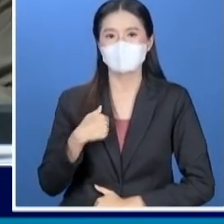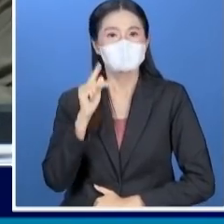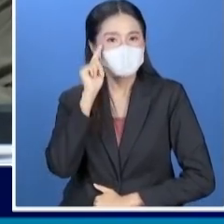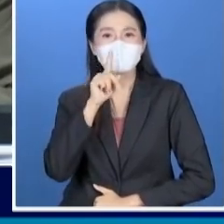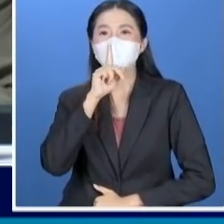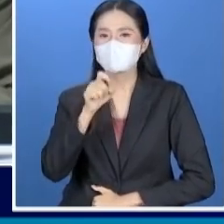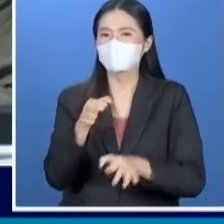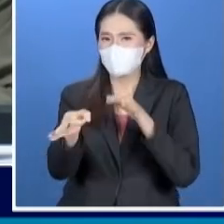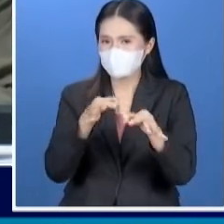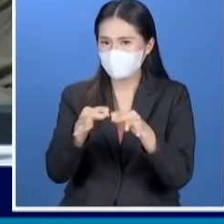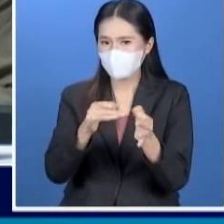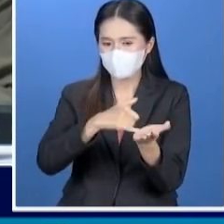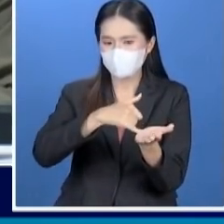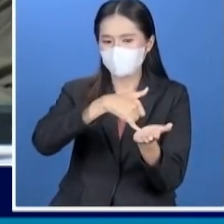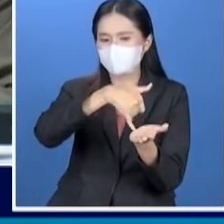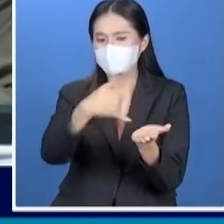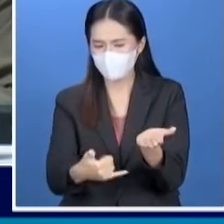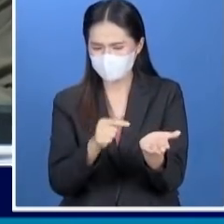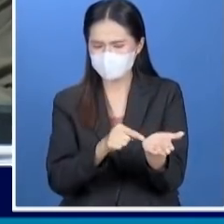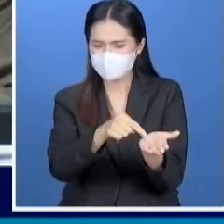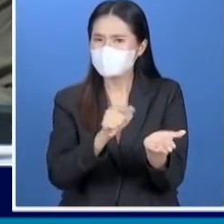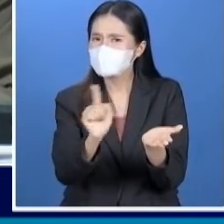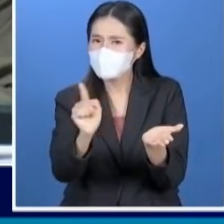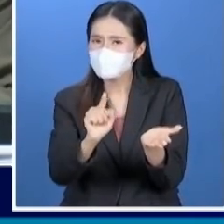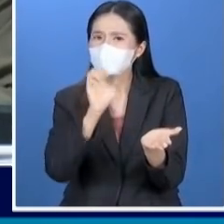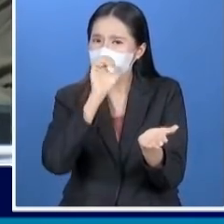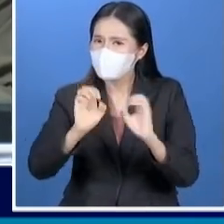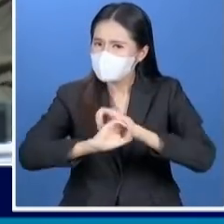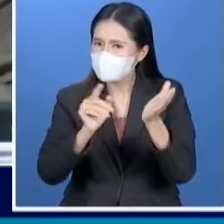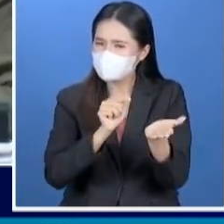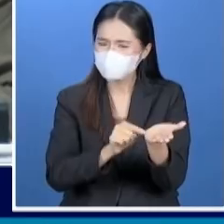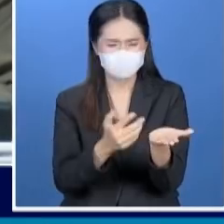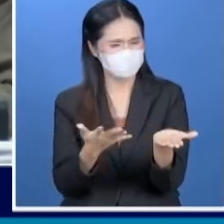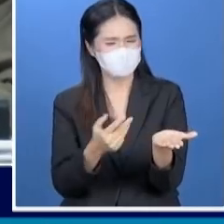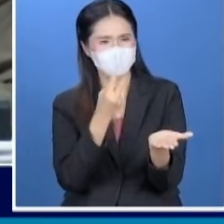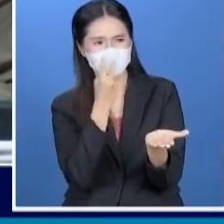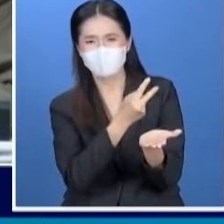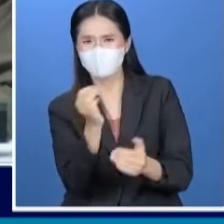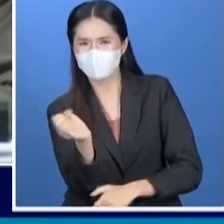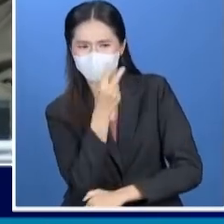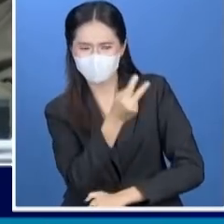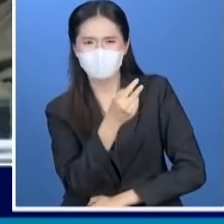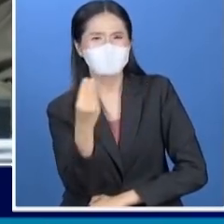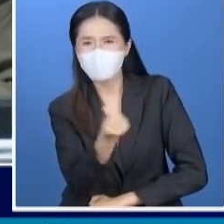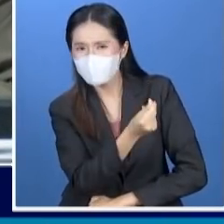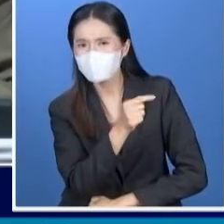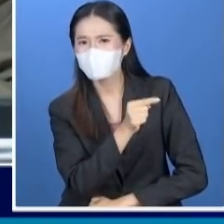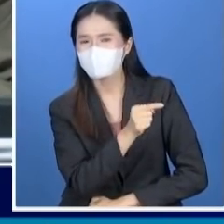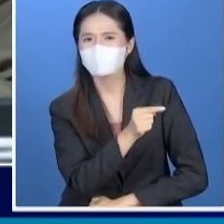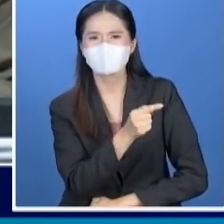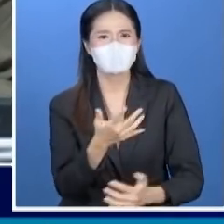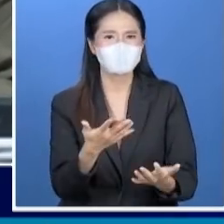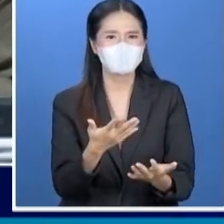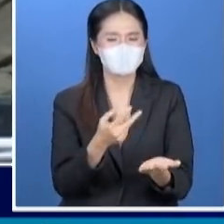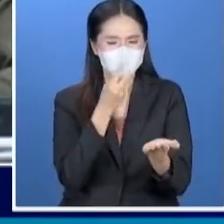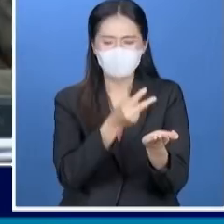ธิบายจุดที่คุณแตงโมตกเรือให้ชัดๆสักอีกหนึ่งรอบครับเพราะว่าเมื่อสักครู่มันค่อนข้างที่จะเร็วยังไ